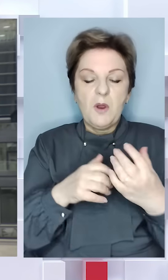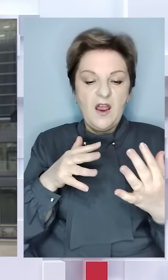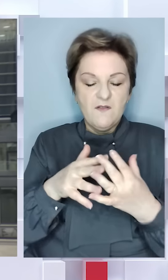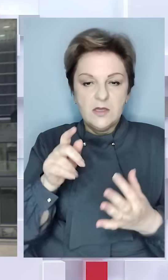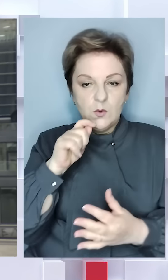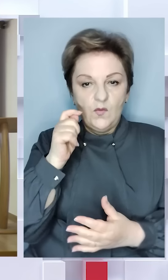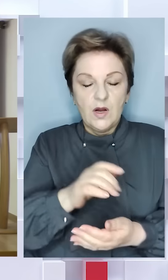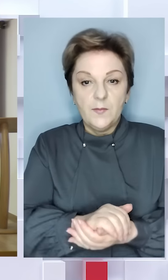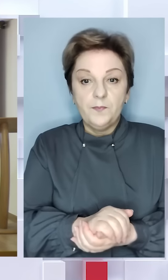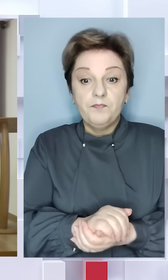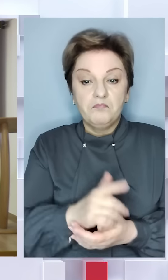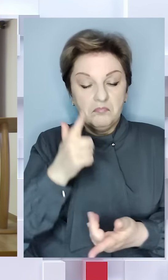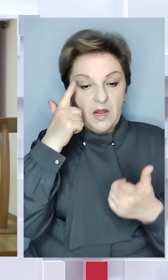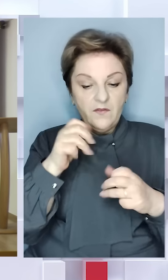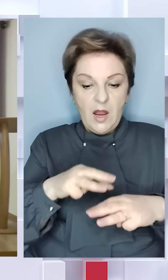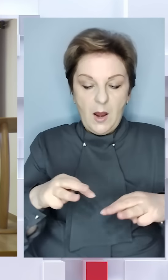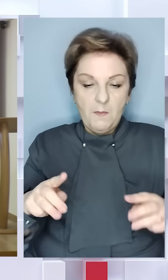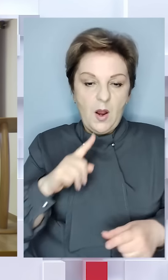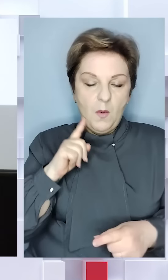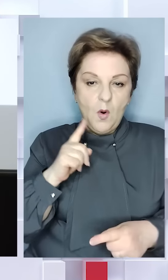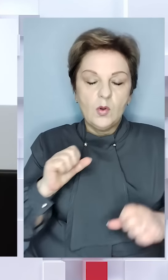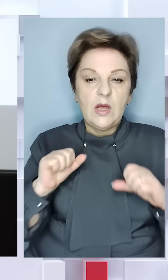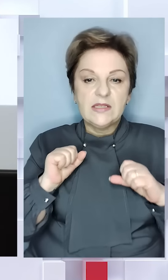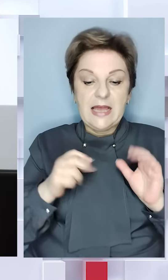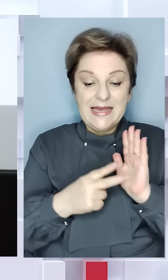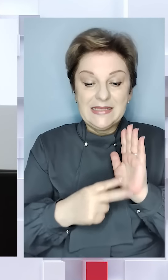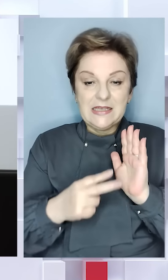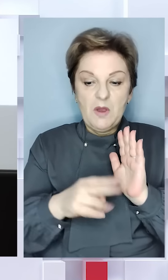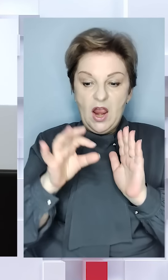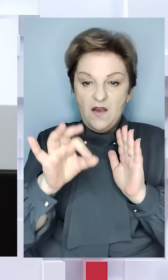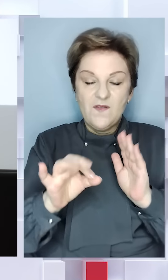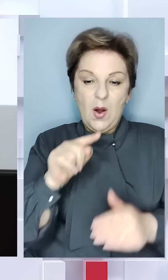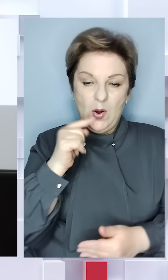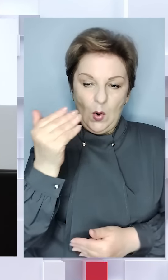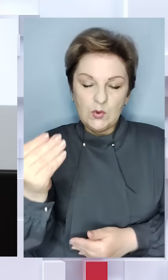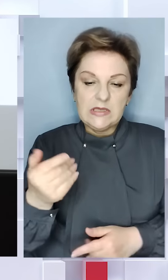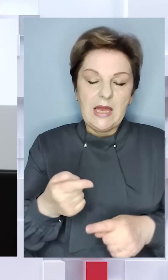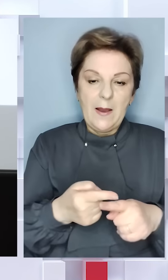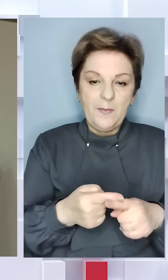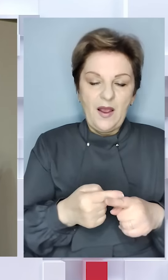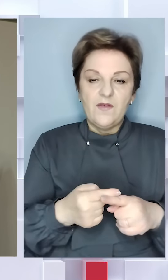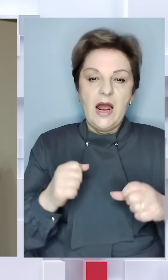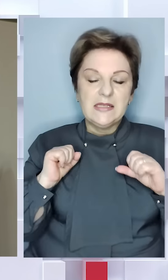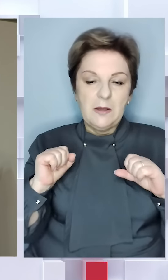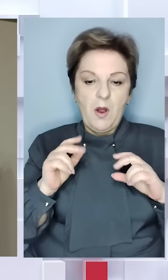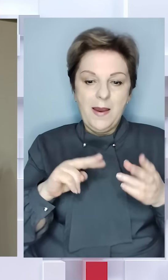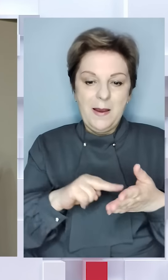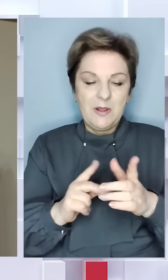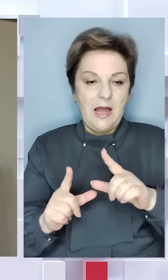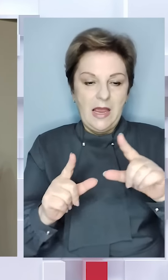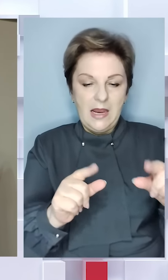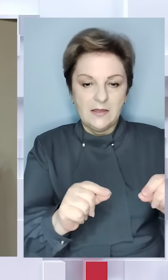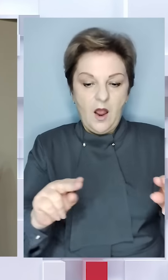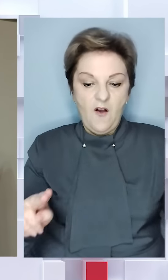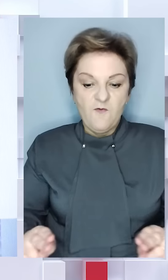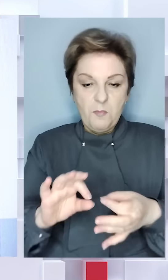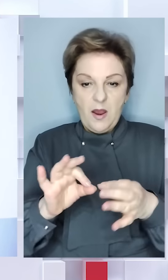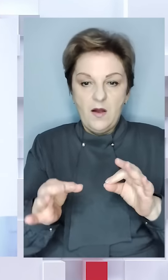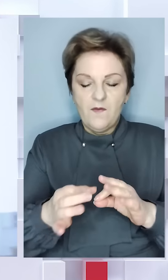в Україні. За даними Міністерства молоді та спорту, 70% російських та білоруських атлетів, які планують їхати до